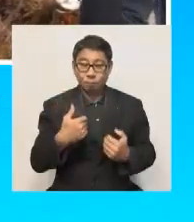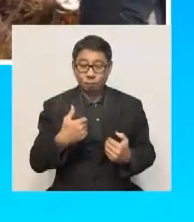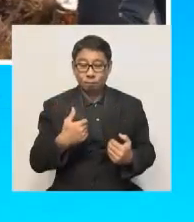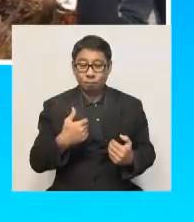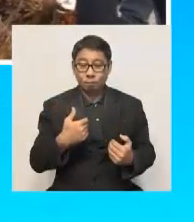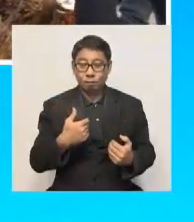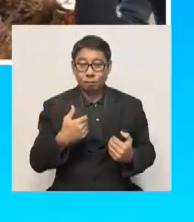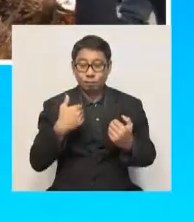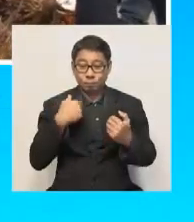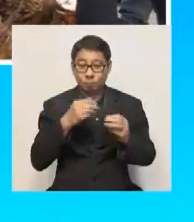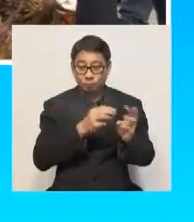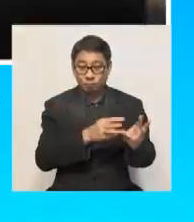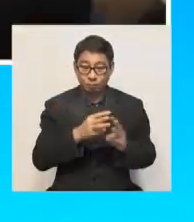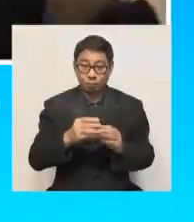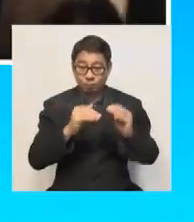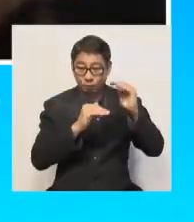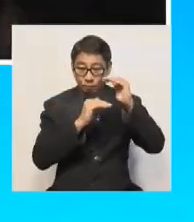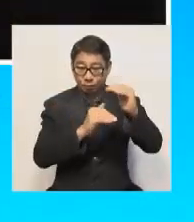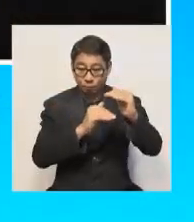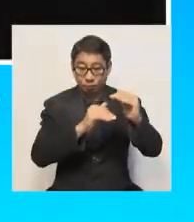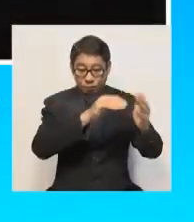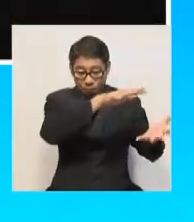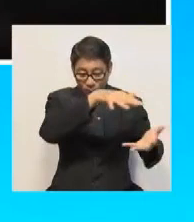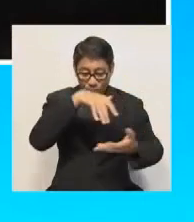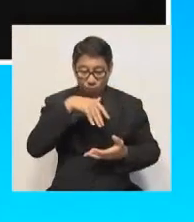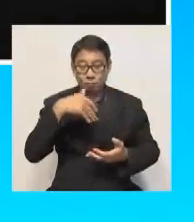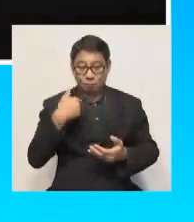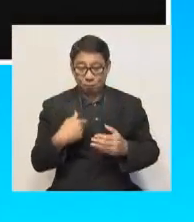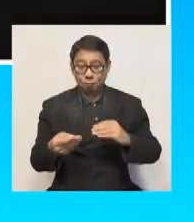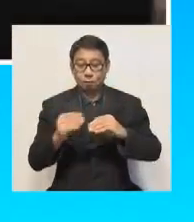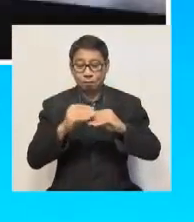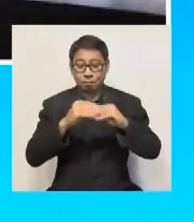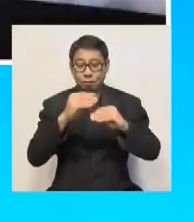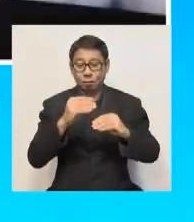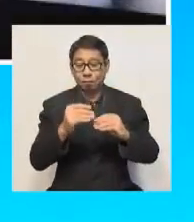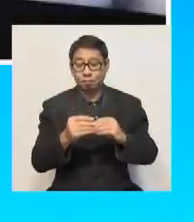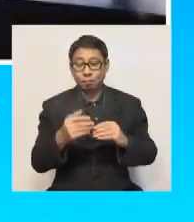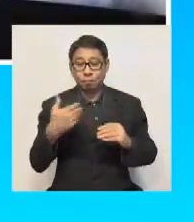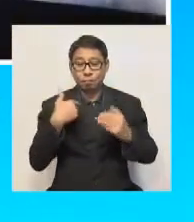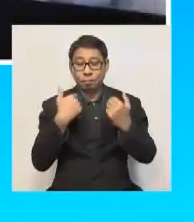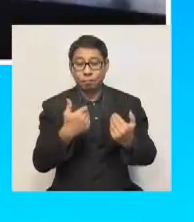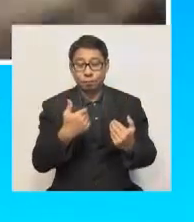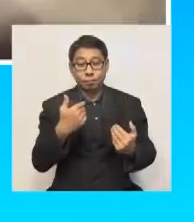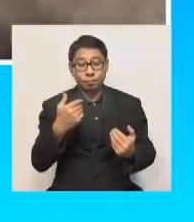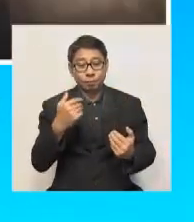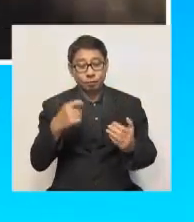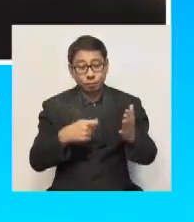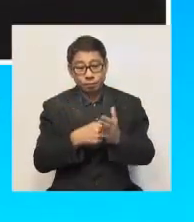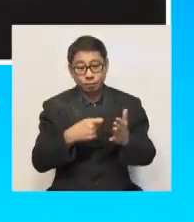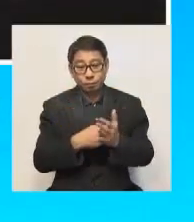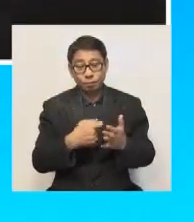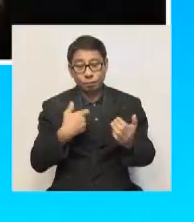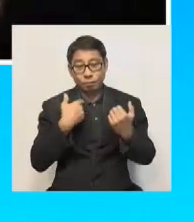ไทยและประเทศผู้ผลิตปาล์มน้ำมันอื่นๆได้รับผลกระทบส่วนปัจจัยที่2มาจากผลผลิตในประเทศที่เพิ่มขึ้นมากกว่าร้อ